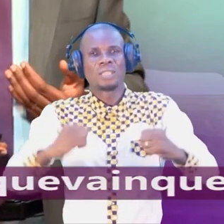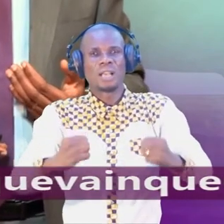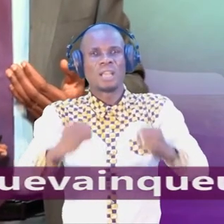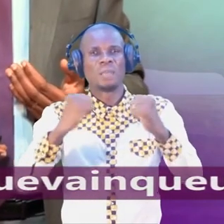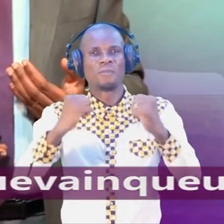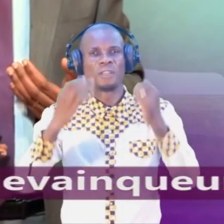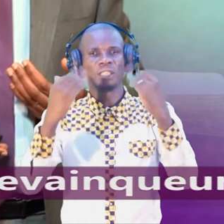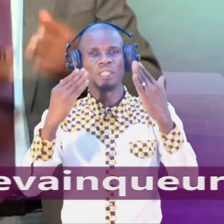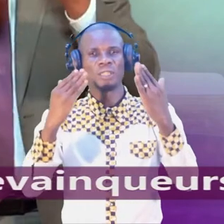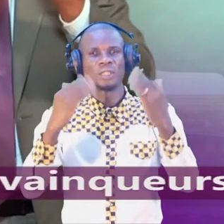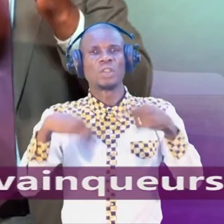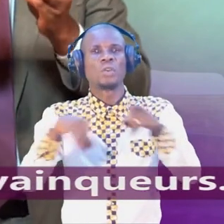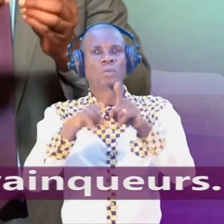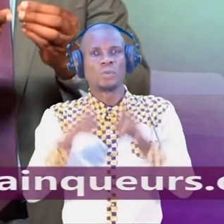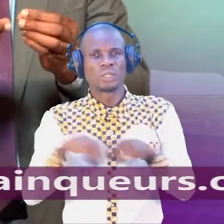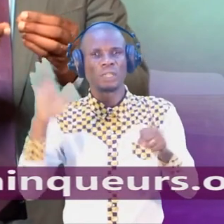unapungukiwa na furaha